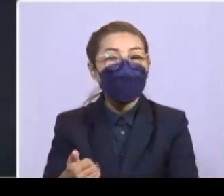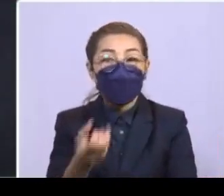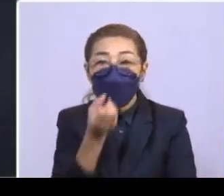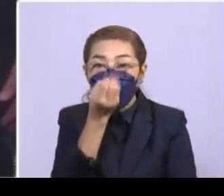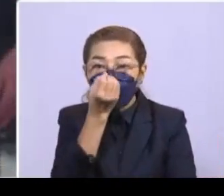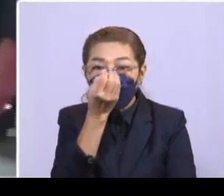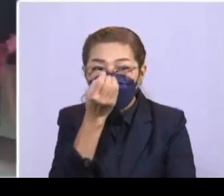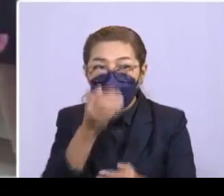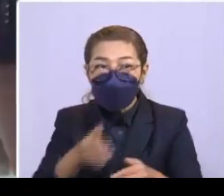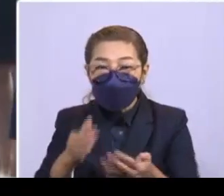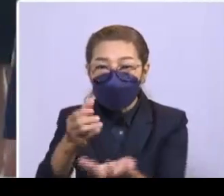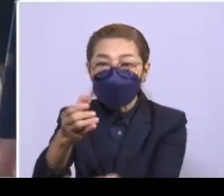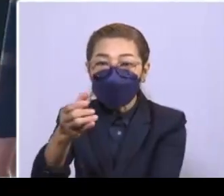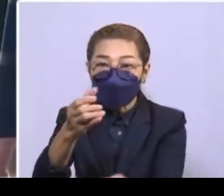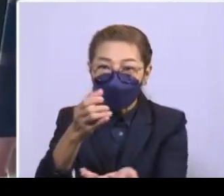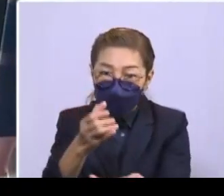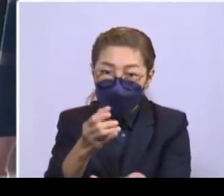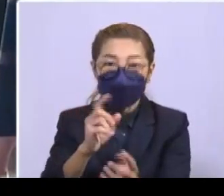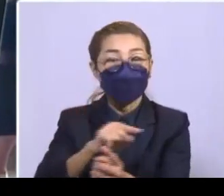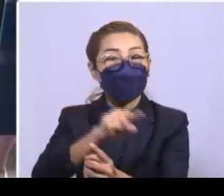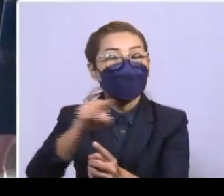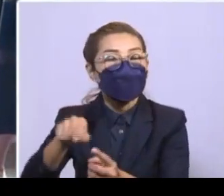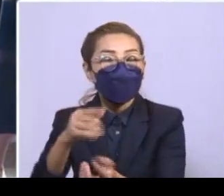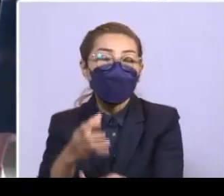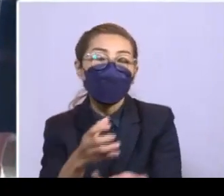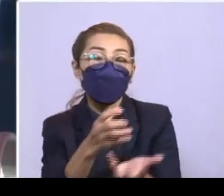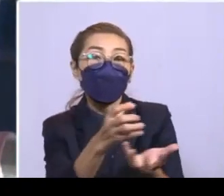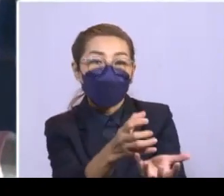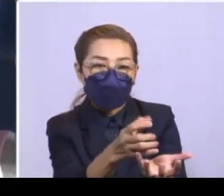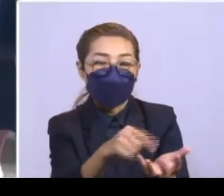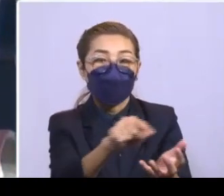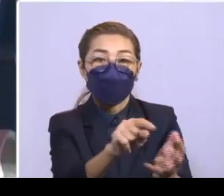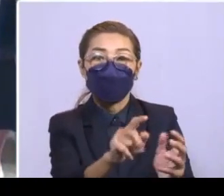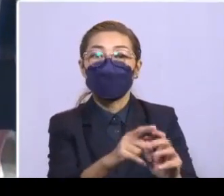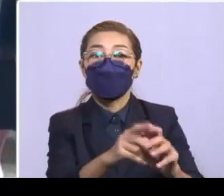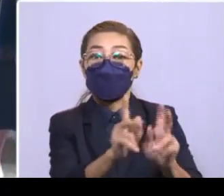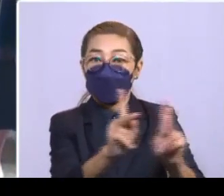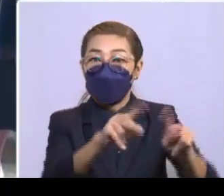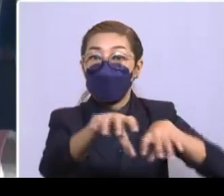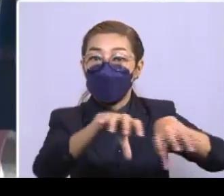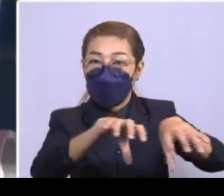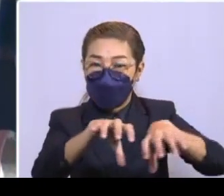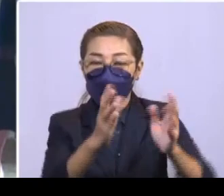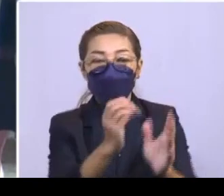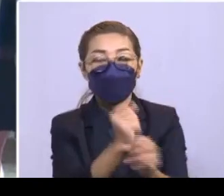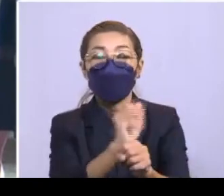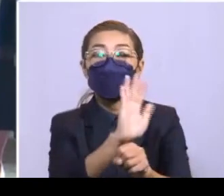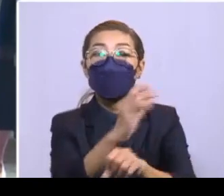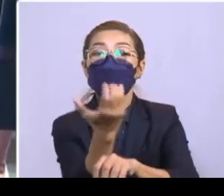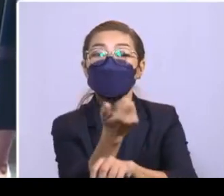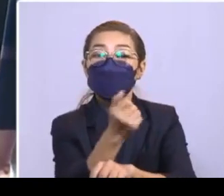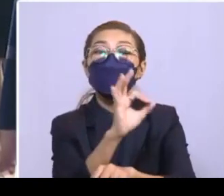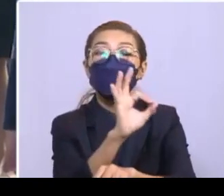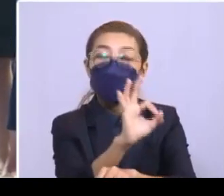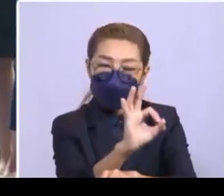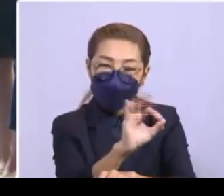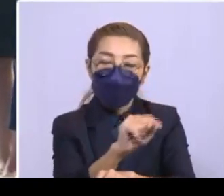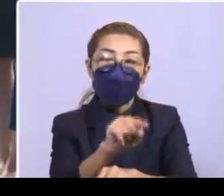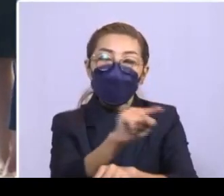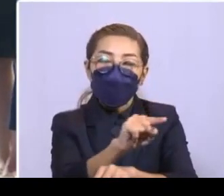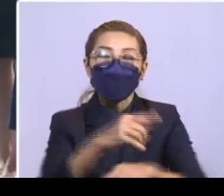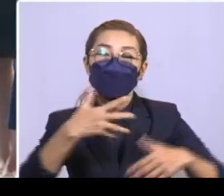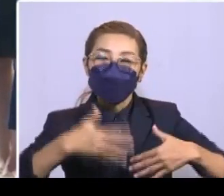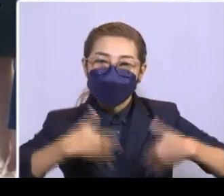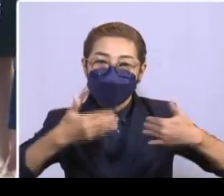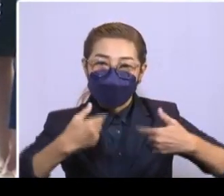เชิญจากการดอกไม้พระราชทานและจะการดอกไม้ประธานมอบแก่ผู้บริหารและพนักงานอสมท.เพื่อความเป็นสิริมงคลและก็แสดง